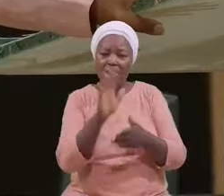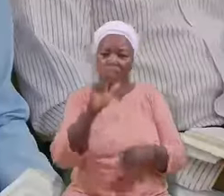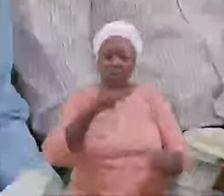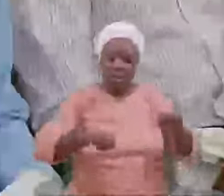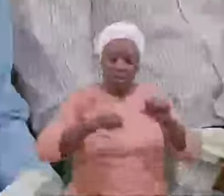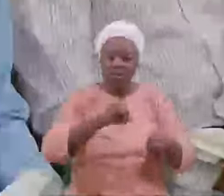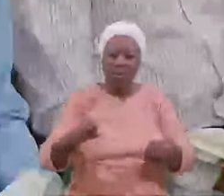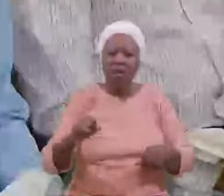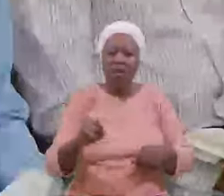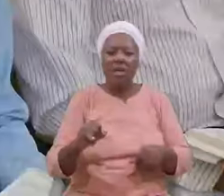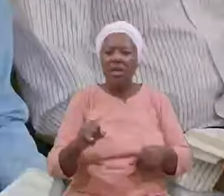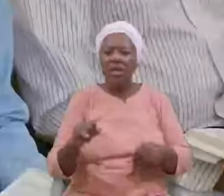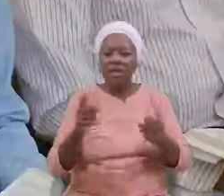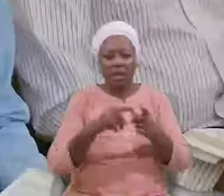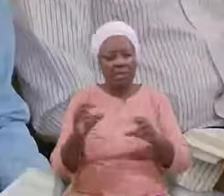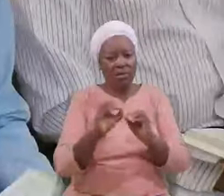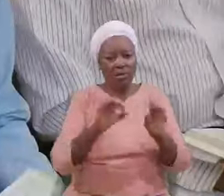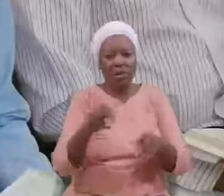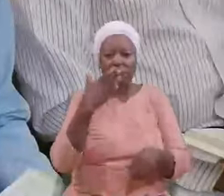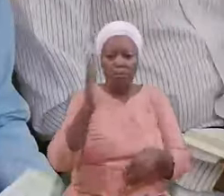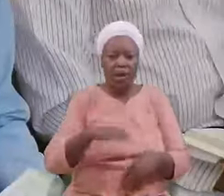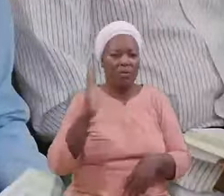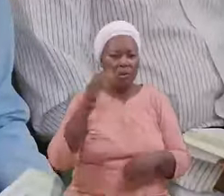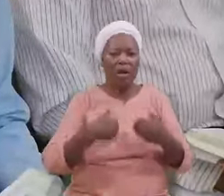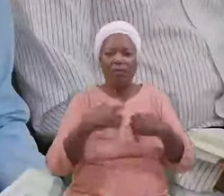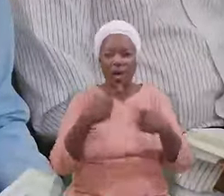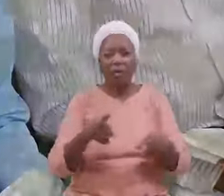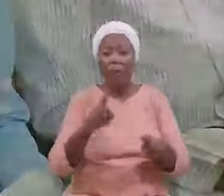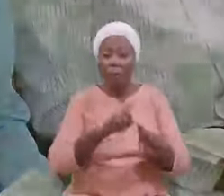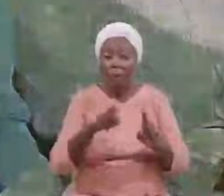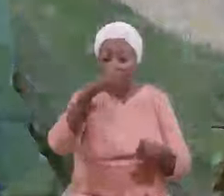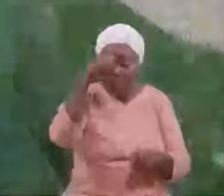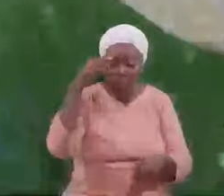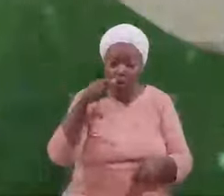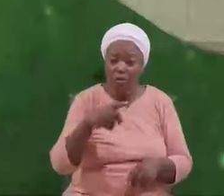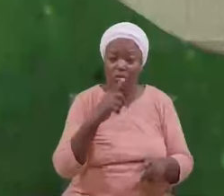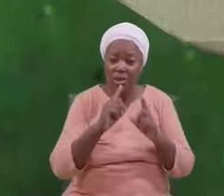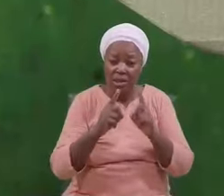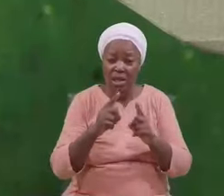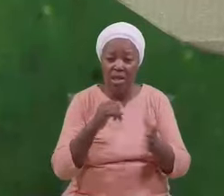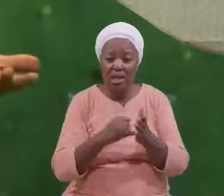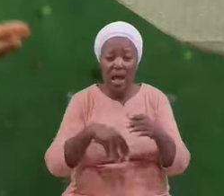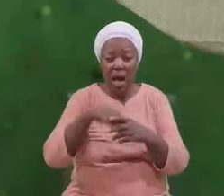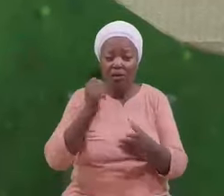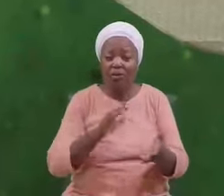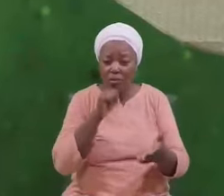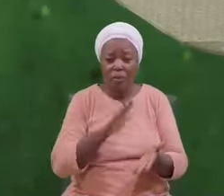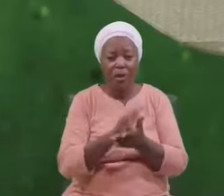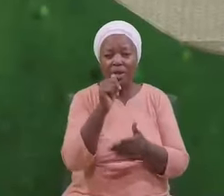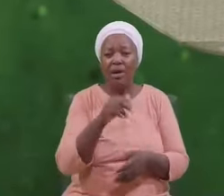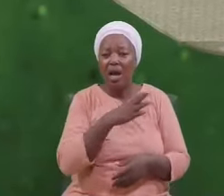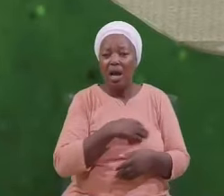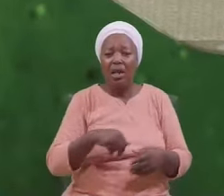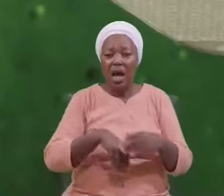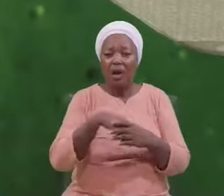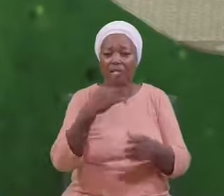de mauvais ne serait arrivé. C'est parce que tu as parlé par ton incrédulité, tu as parlé révélant